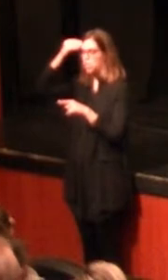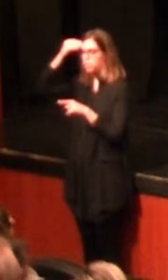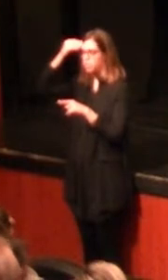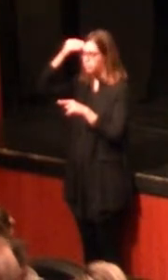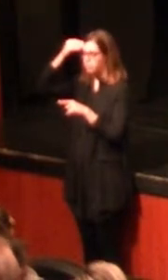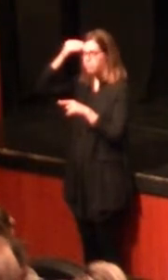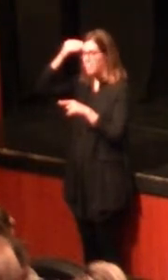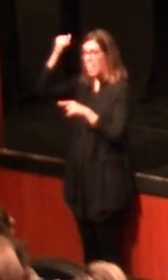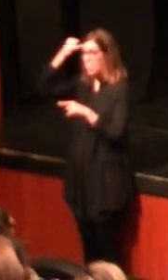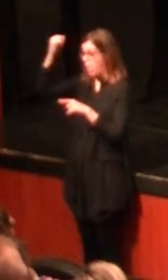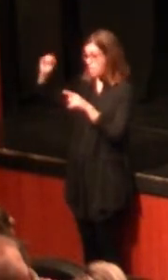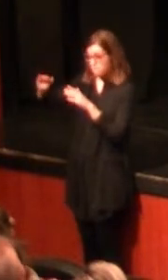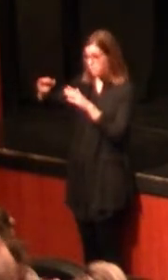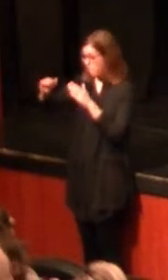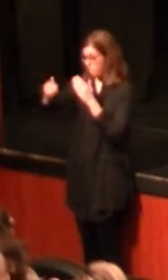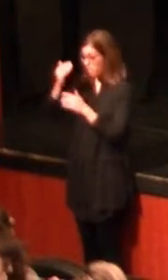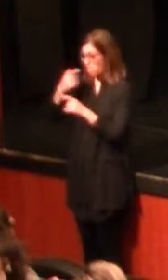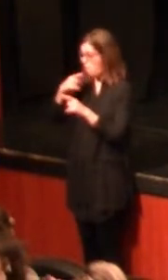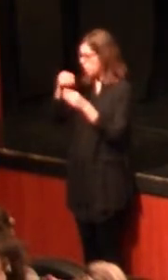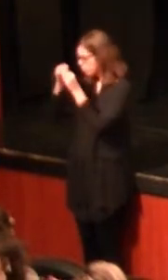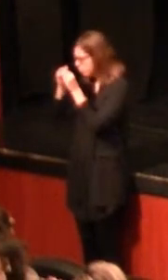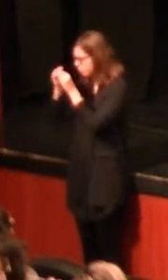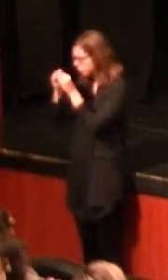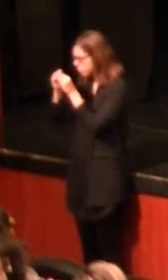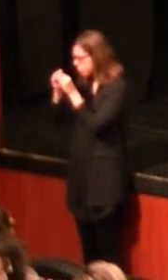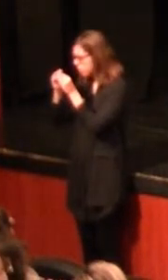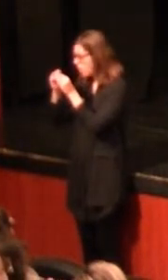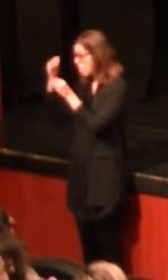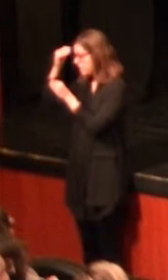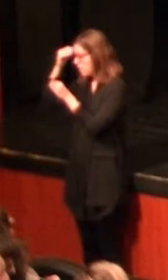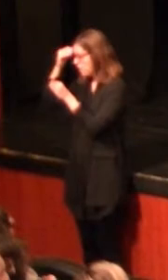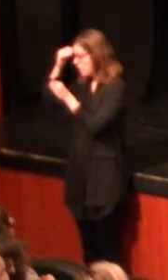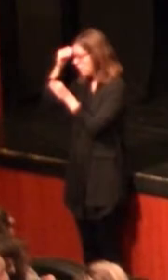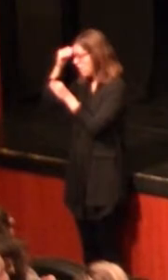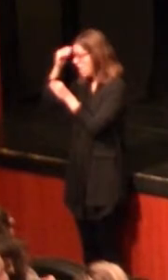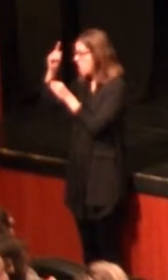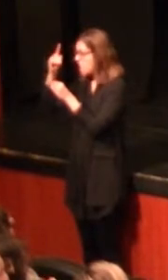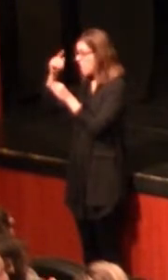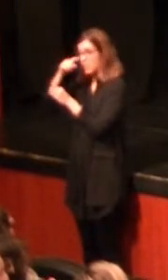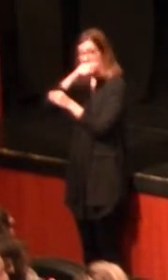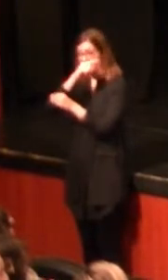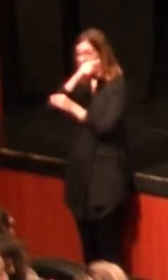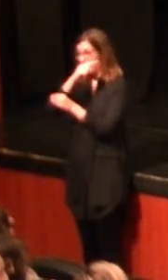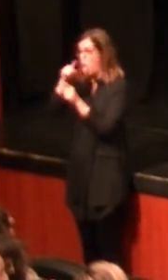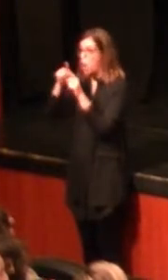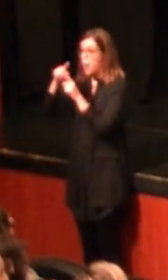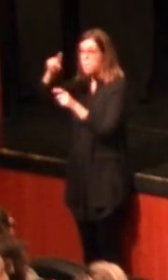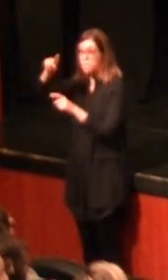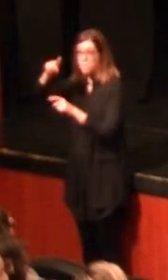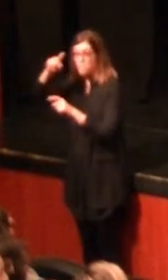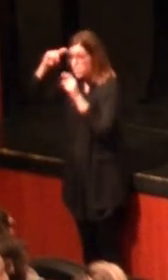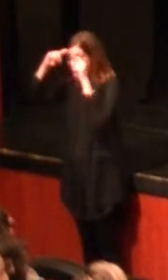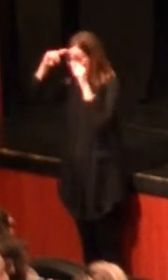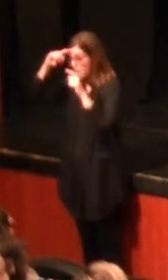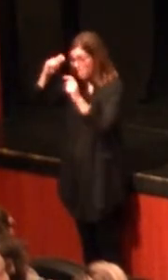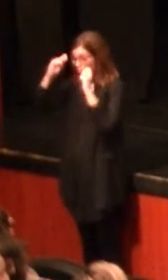la primera idea, o una idea primera, era haver dit si era Esprònics Futur, amb l'interrogant.